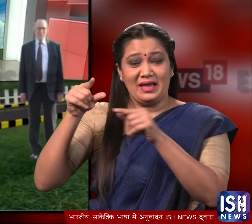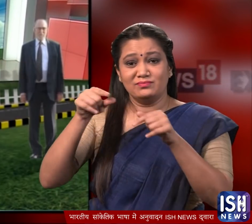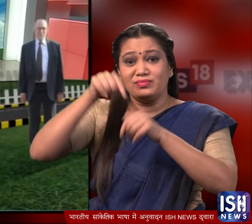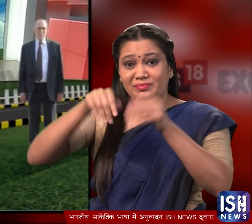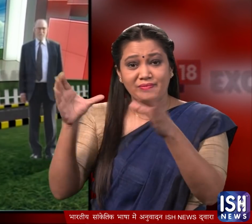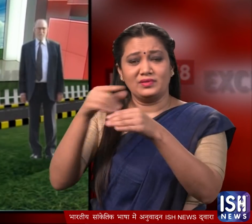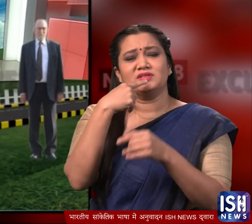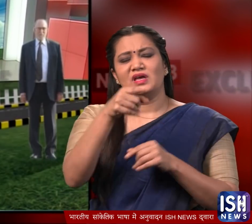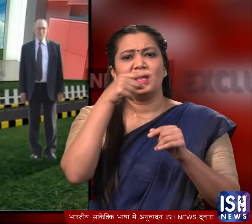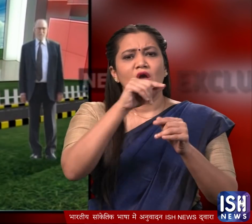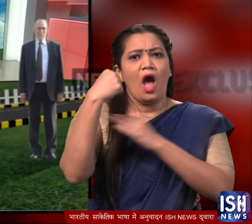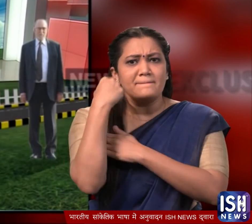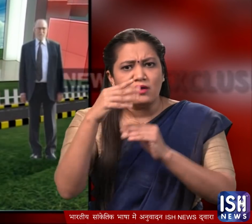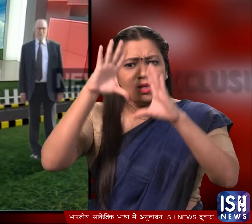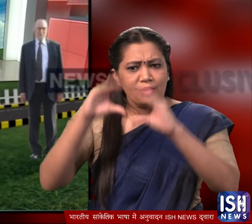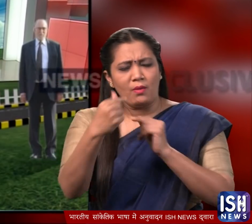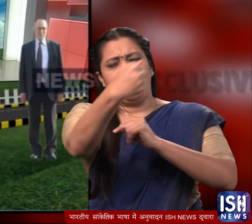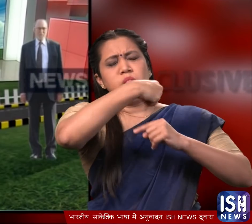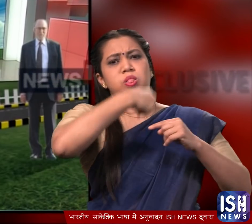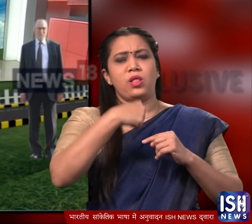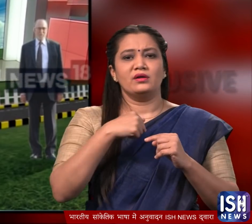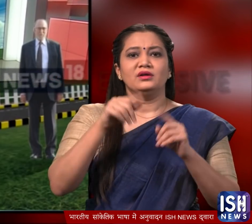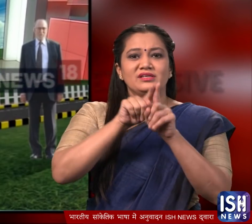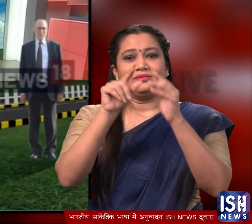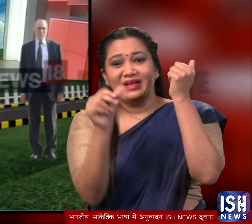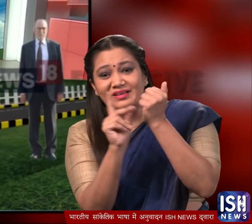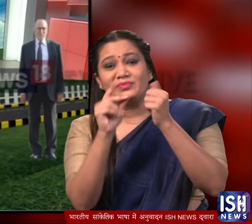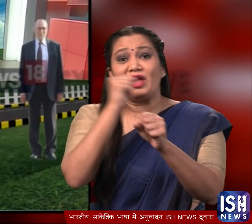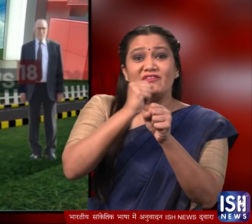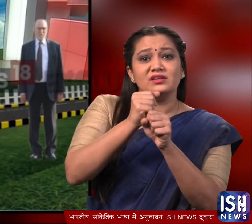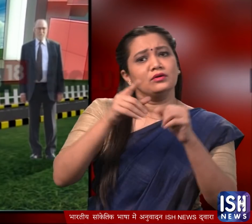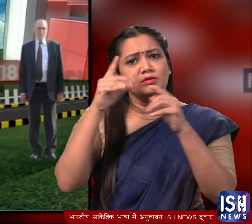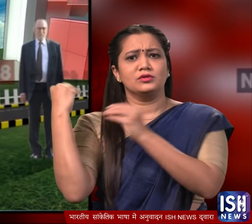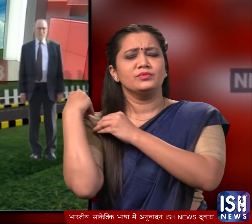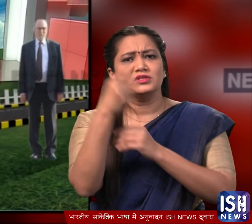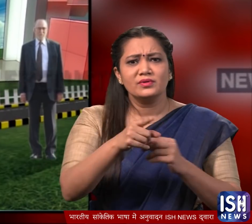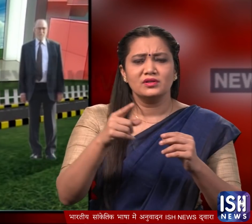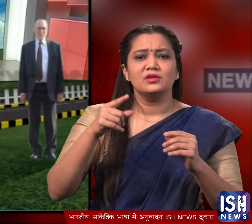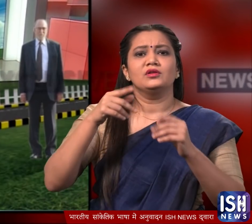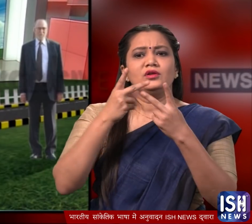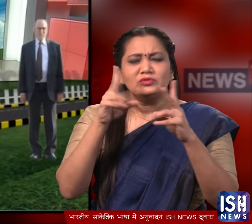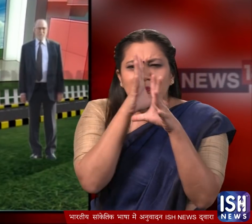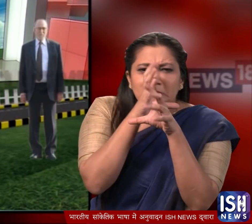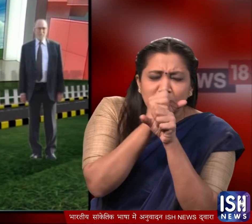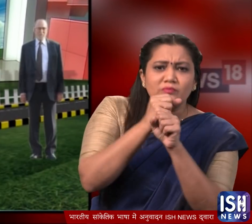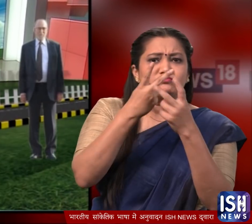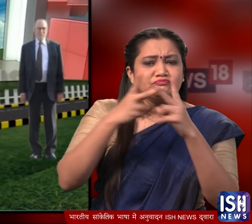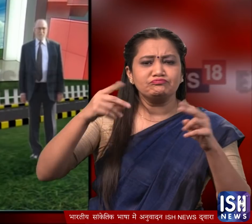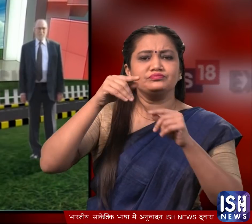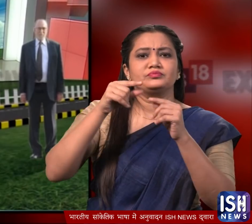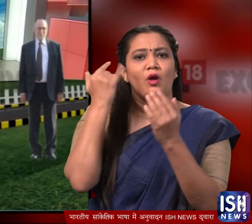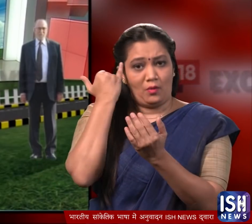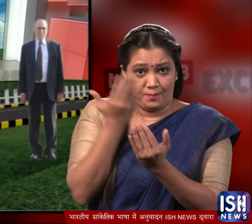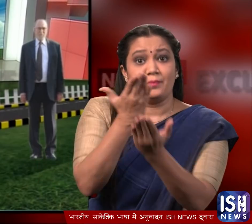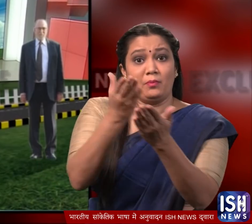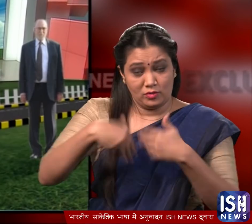लगाया कि केंद्र सरकार उसकी शक्ति कम करके उपराज्यपाल को देने जा रही है, जिसके लिए वो केंद्रीय कैबिनेट में गुपचुप तरीके से